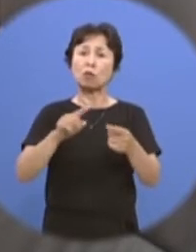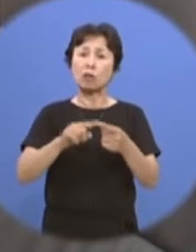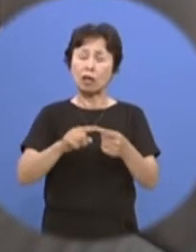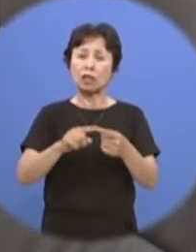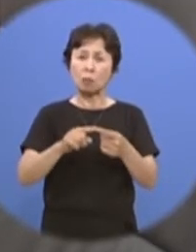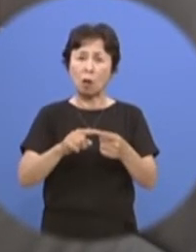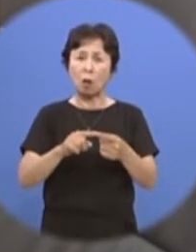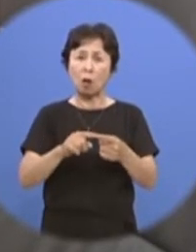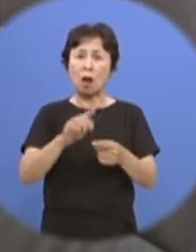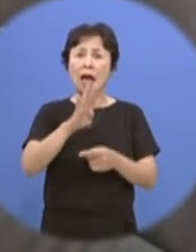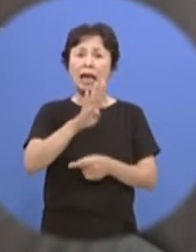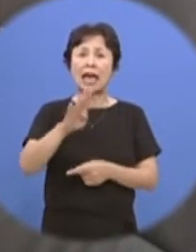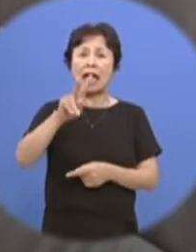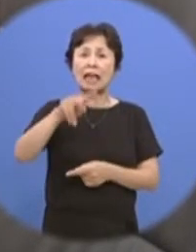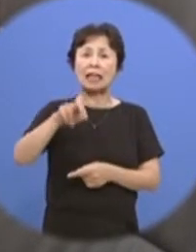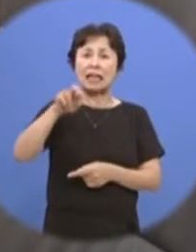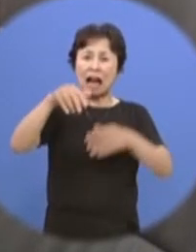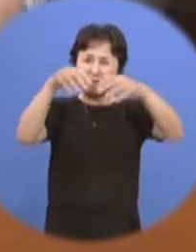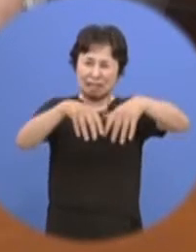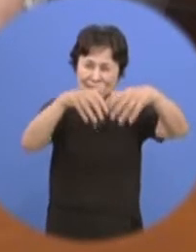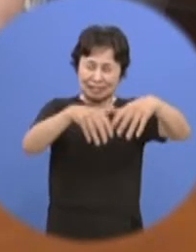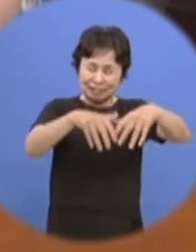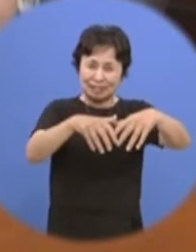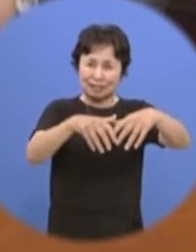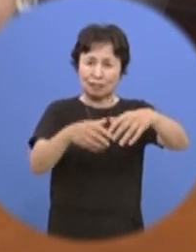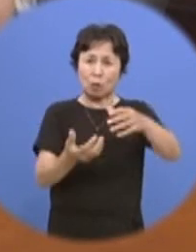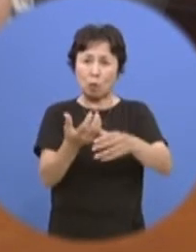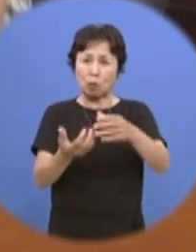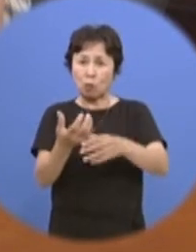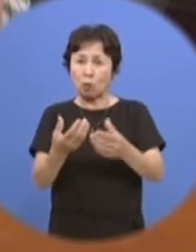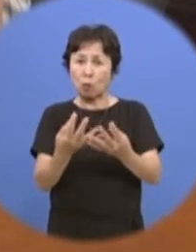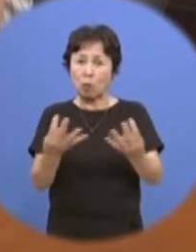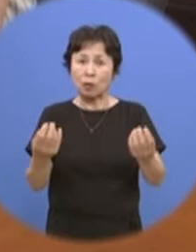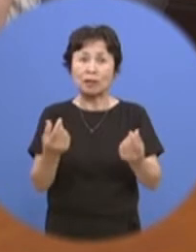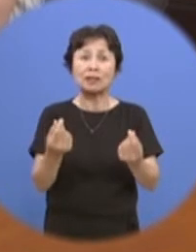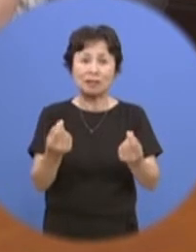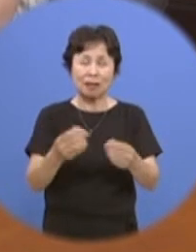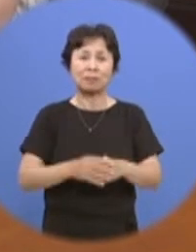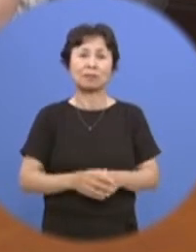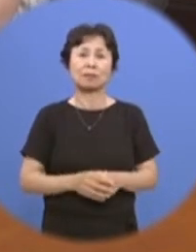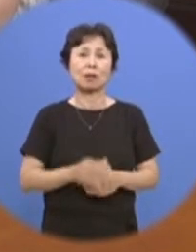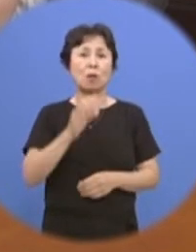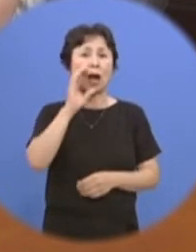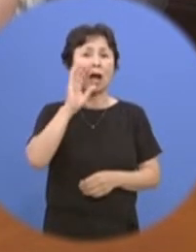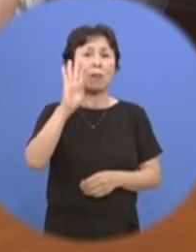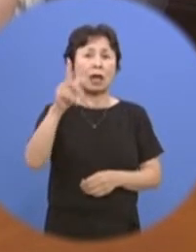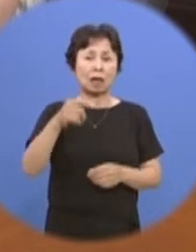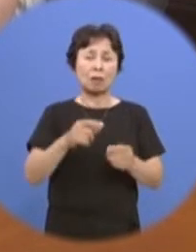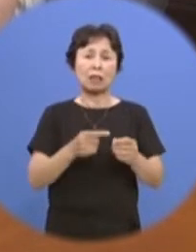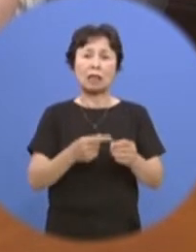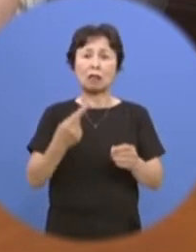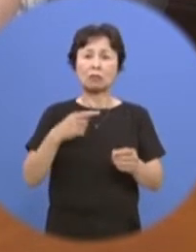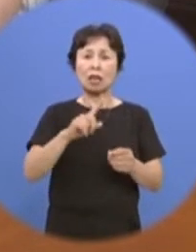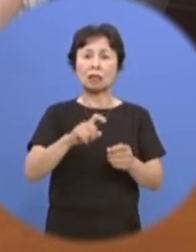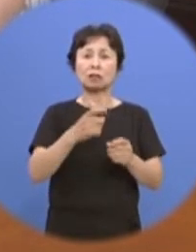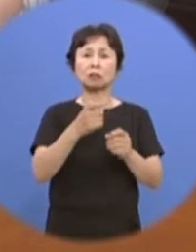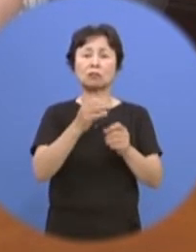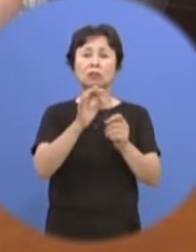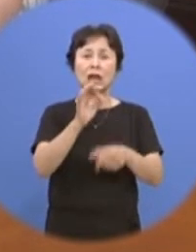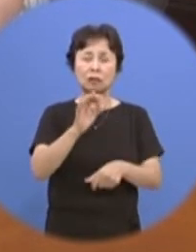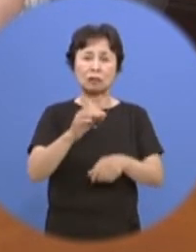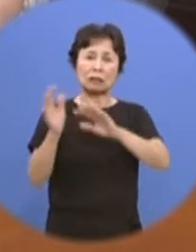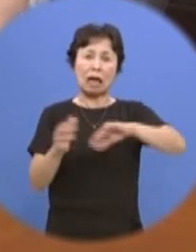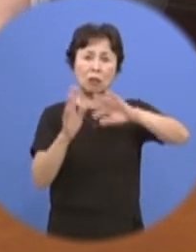リラ豪雨というのが頻発していますよね、はい、そして和歌山県では昨年の10月台風21